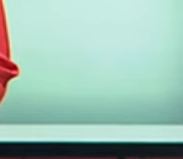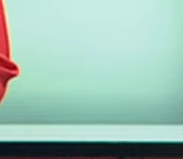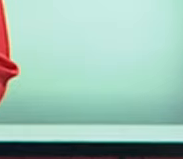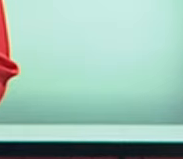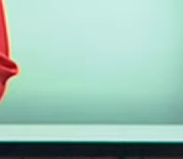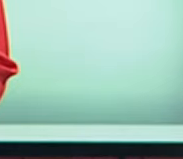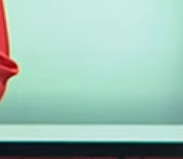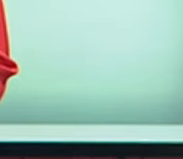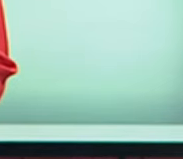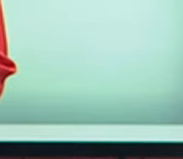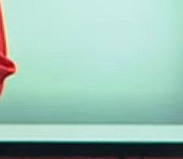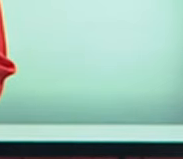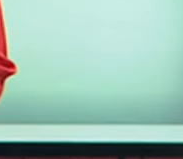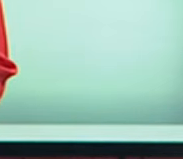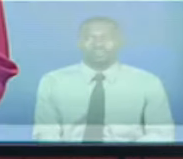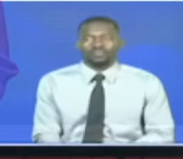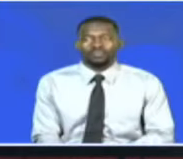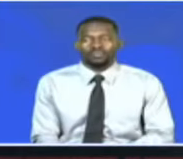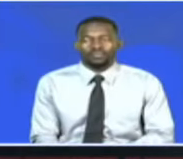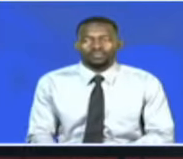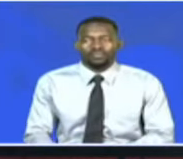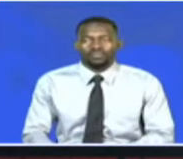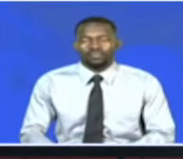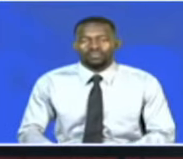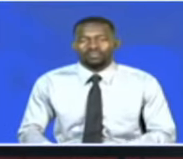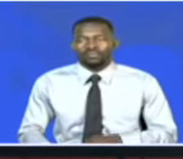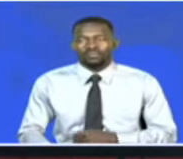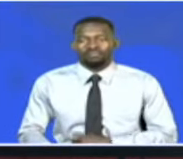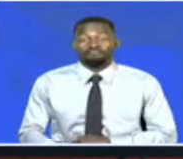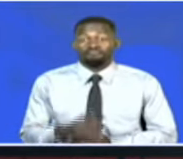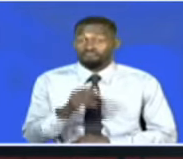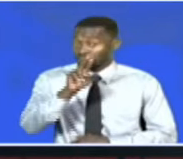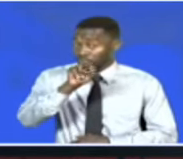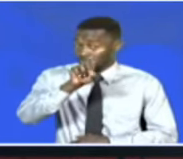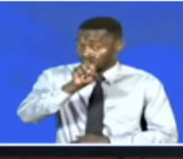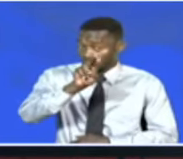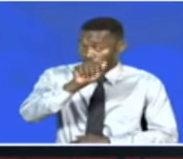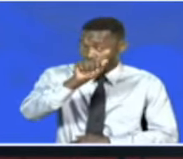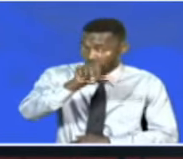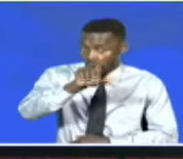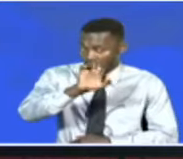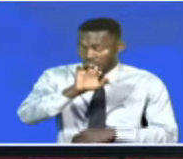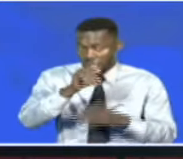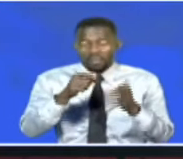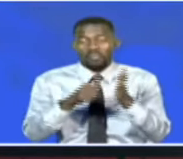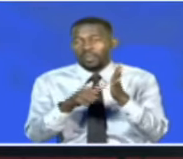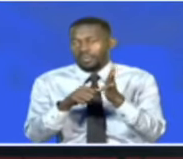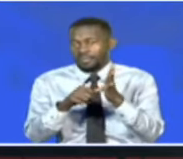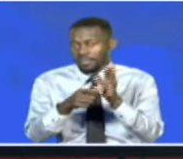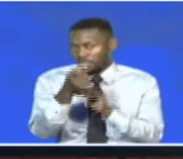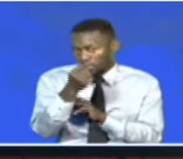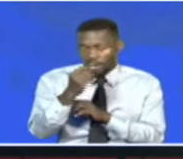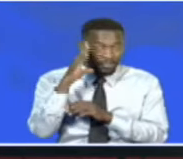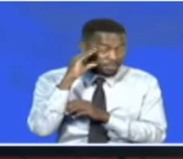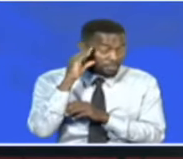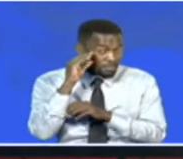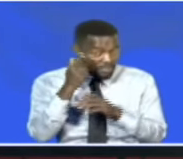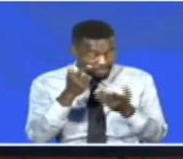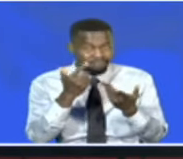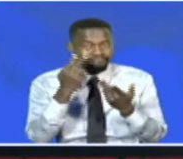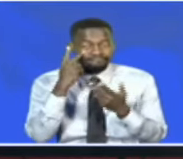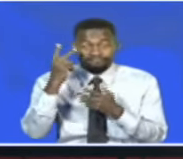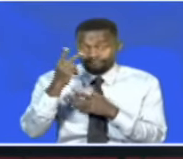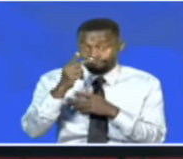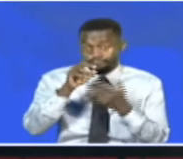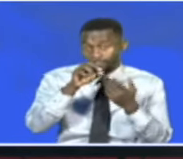wengine wateule kwa siku ya pili na kusema atawatimua walionyakua misitu nchini. Daniel Karioki na taarifa zaidi